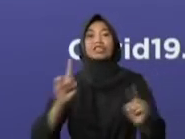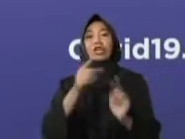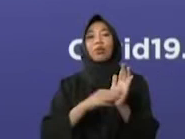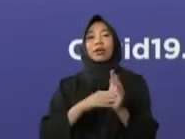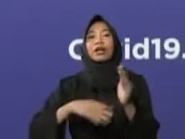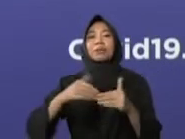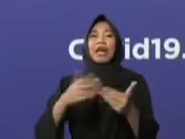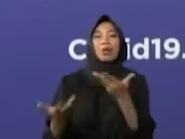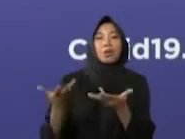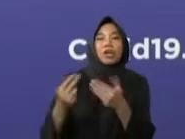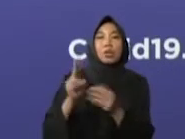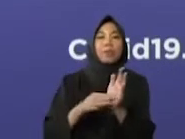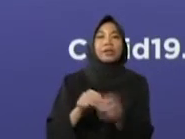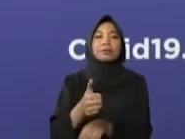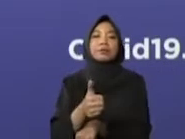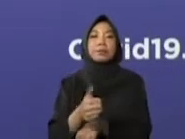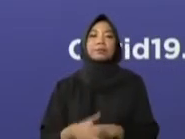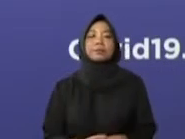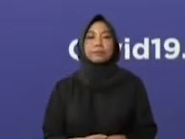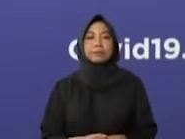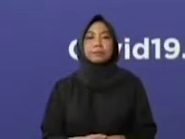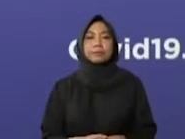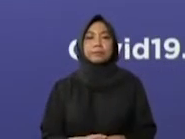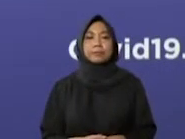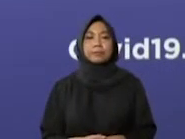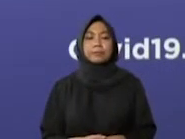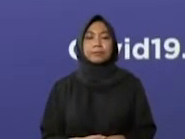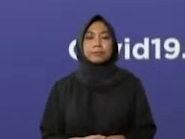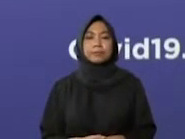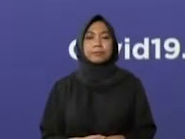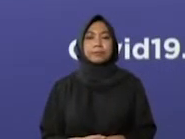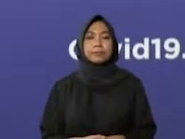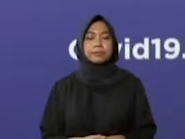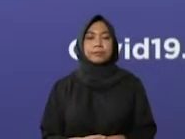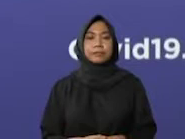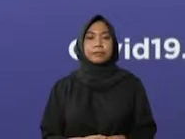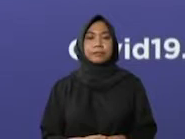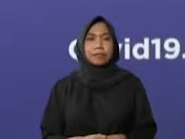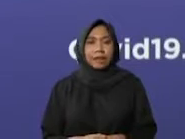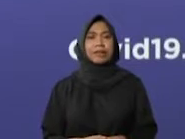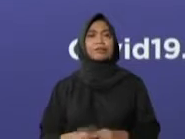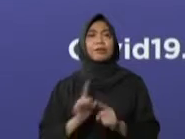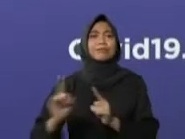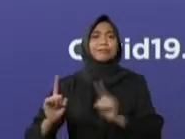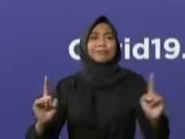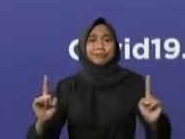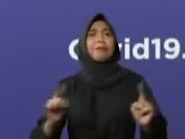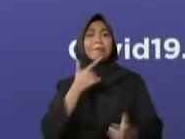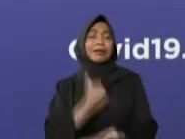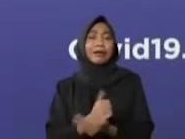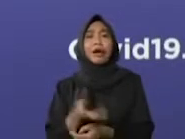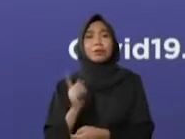sekitar dua meter ini menjadi penting karena kita tidak pernah tahu disekitar kita